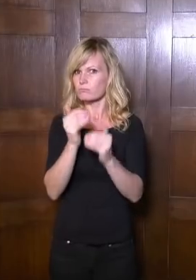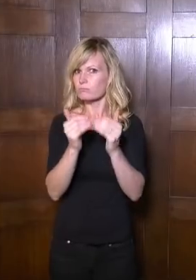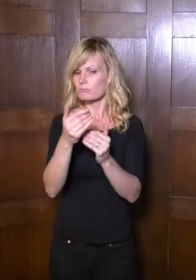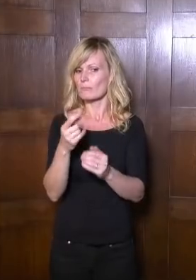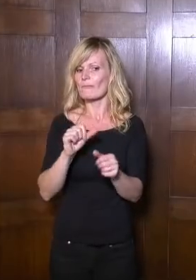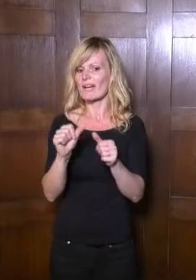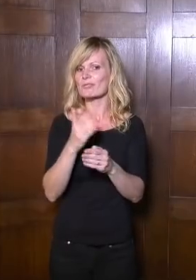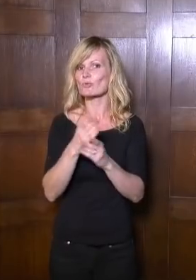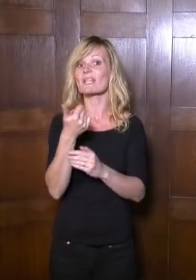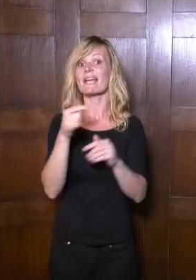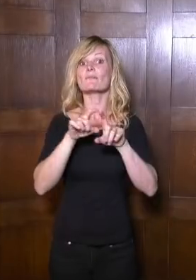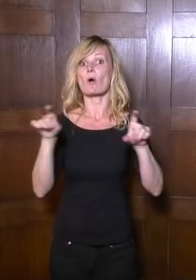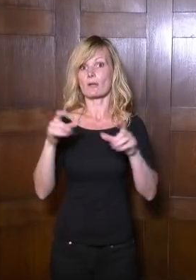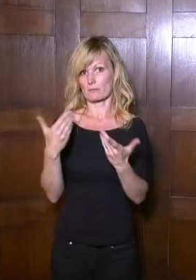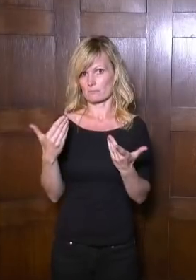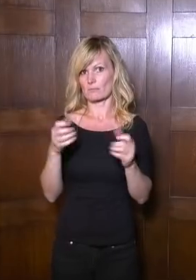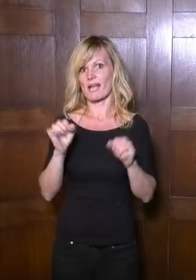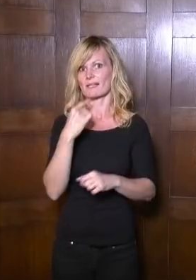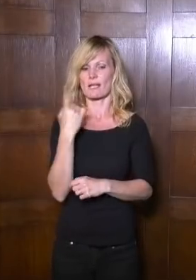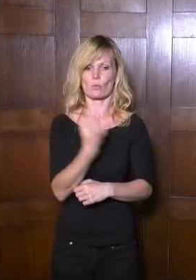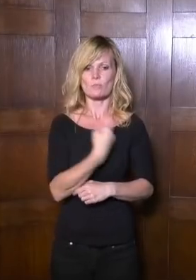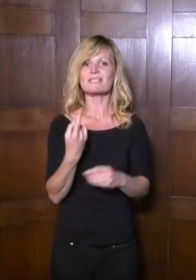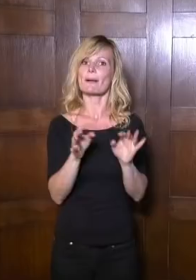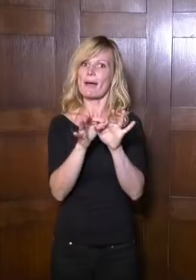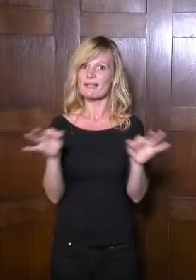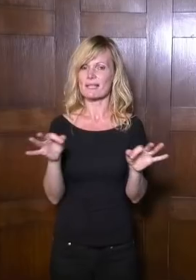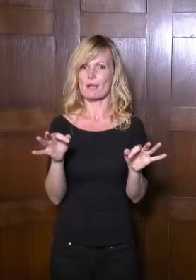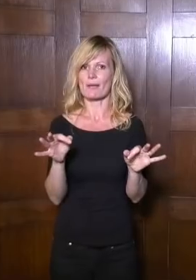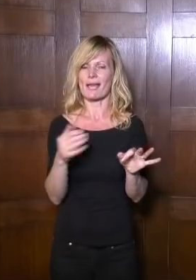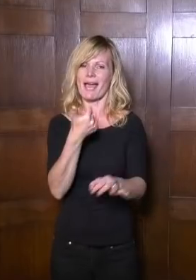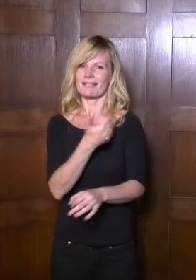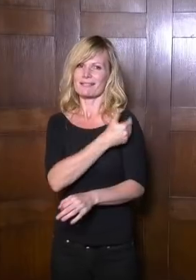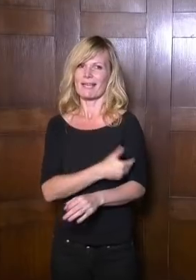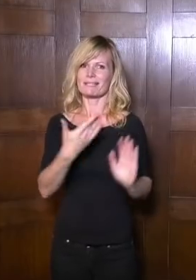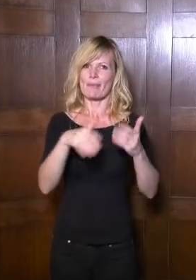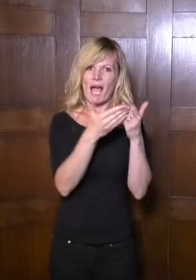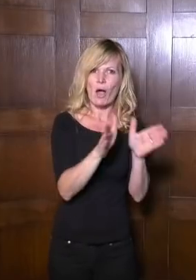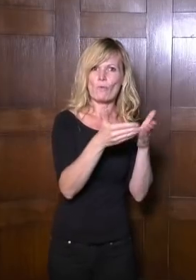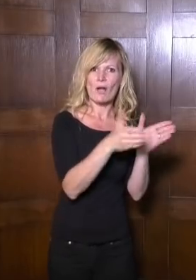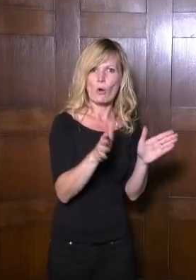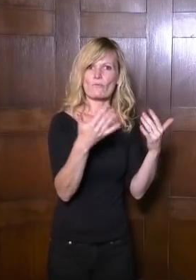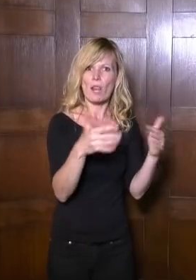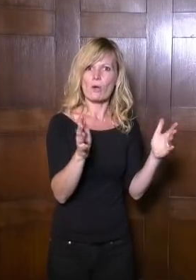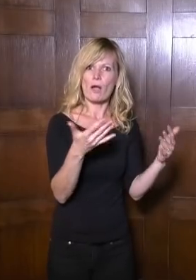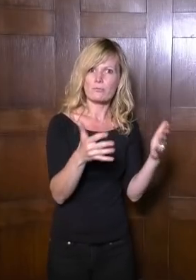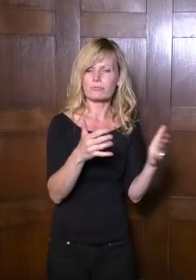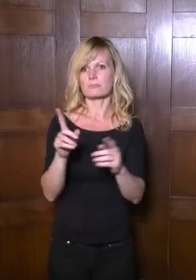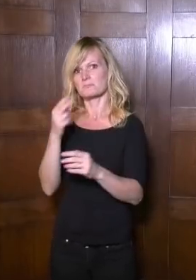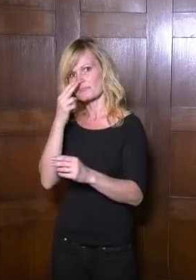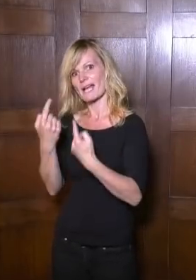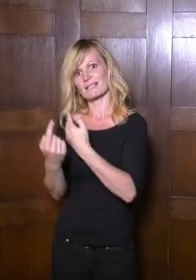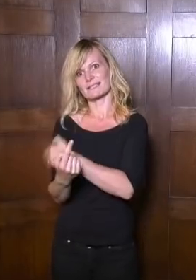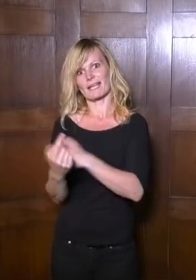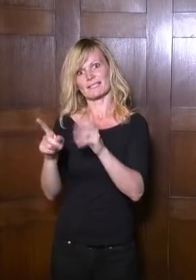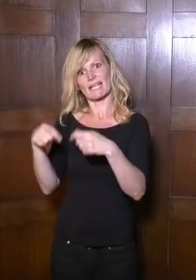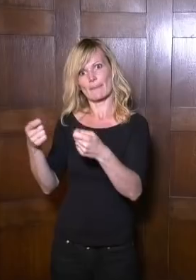Woche, wo wir einfach sagen können, dass unsere Maßnahmen, die wir auf der einen Seite gelockert haben mittlerweile und die Ergebnisse, die wir verzeichnen haben, im